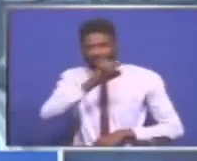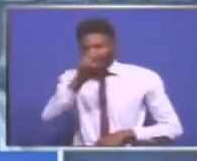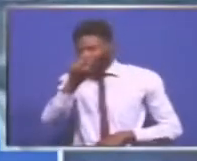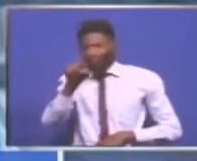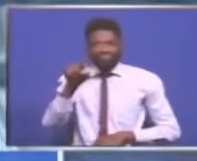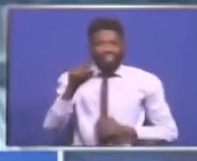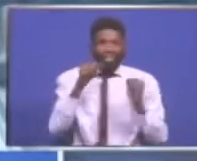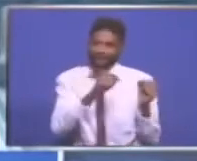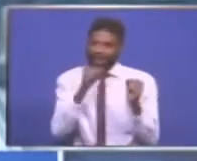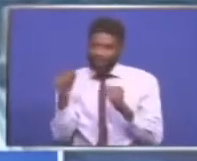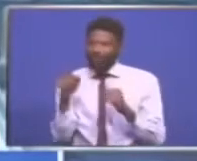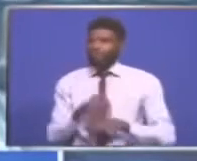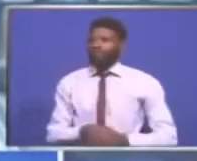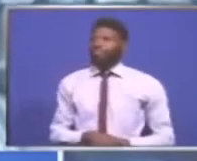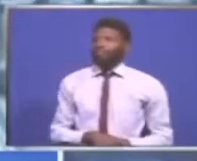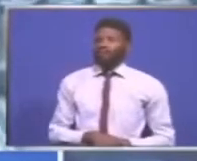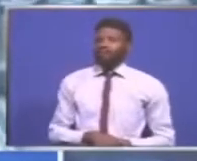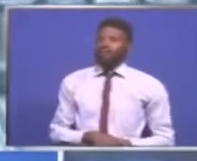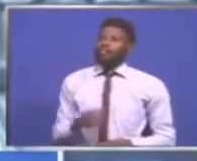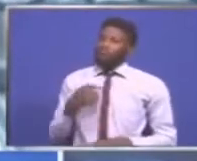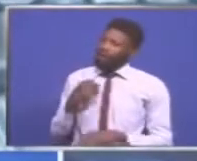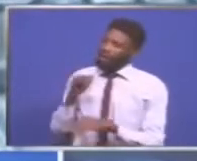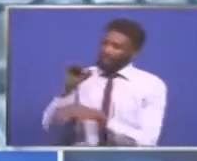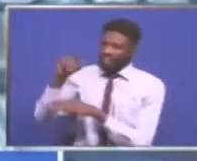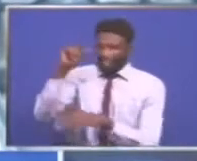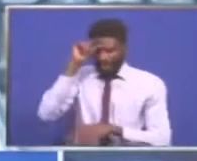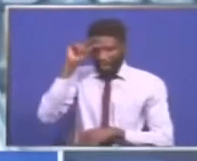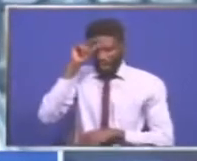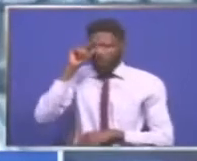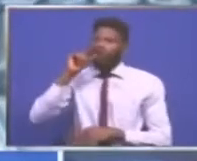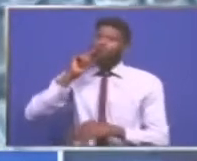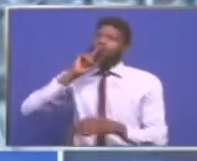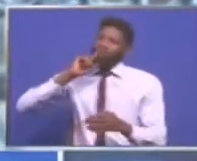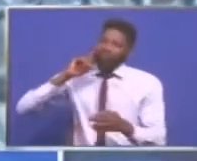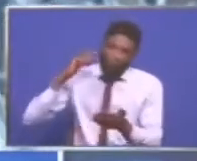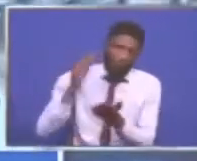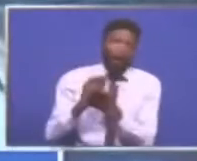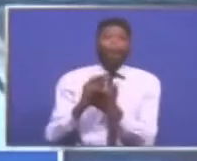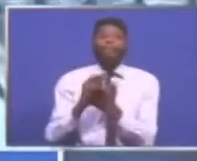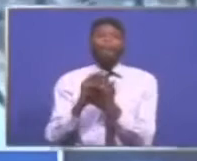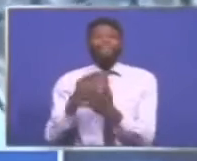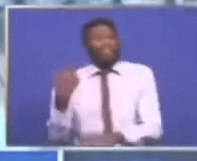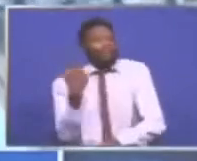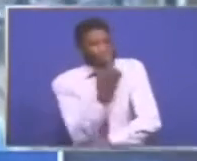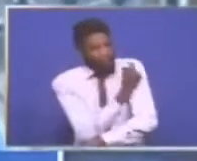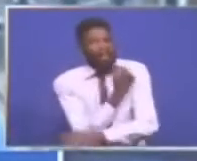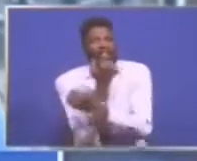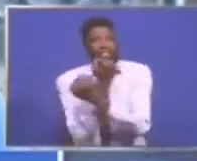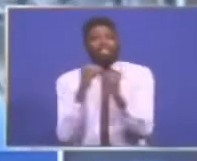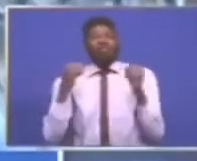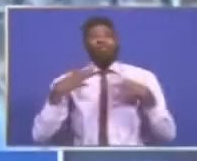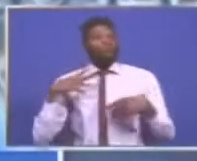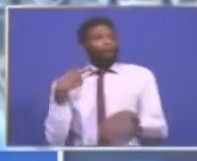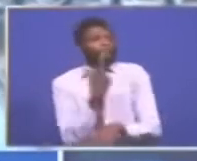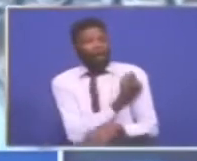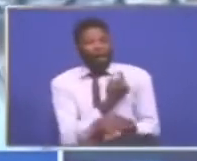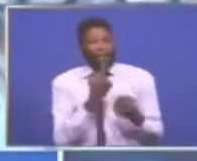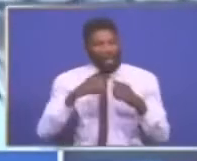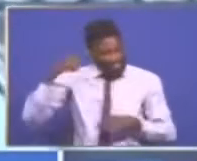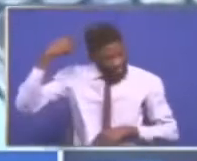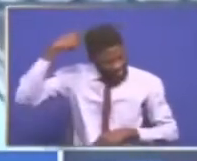serikali ihakikishie watu usalama wa hiyo vaccine. Watu wasiende tu kudungwa na wasiwasi, ili